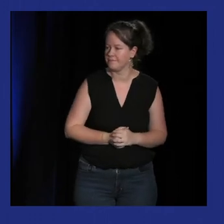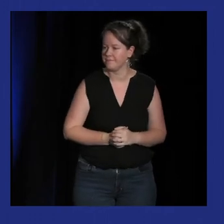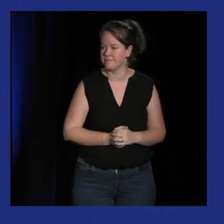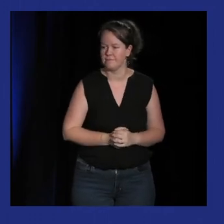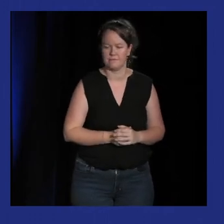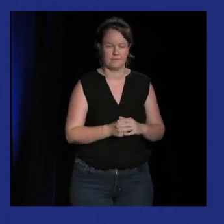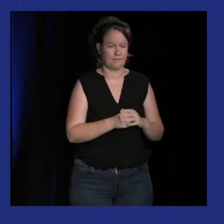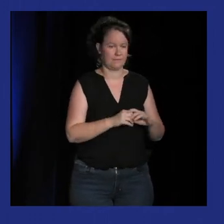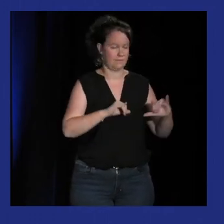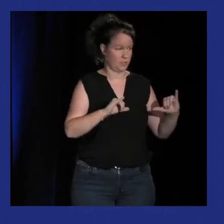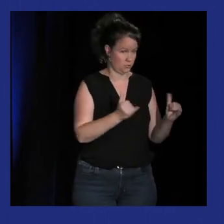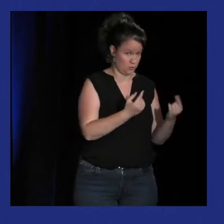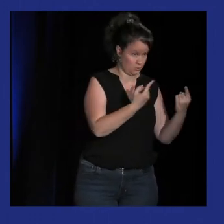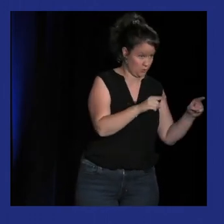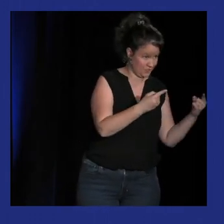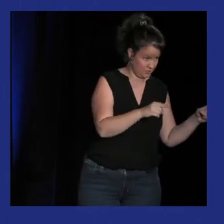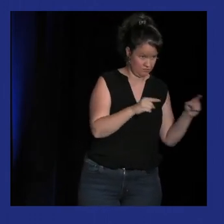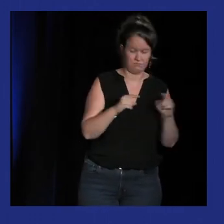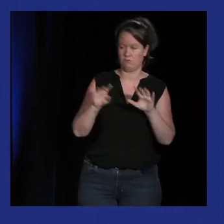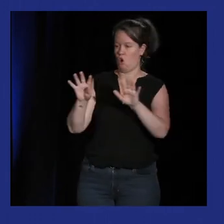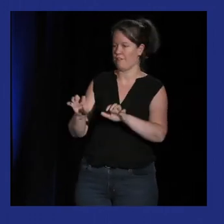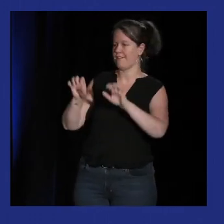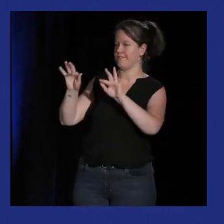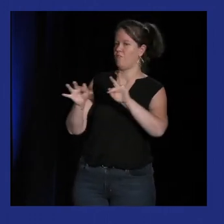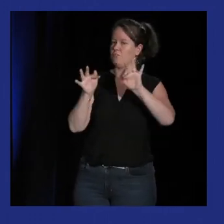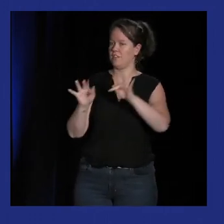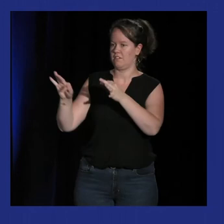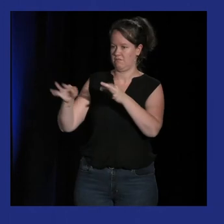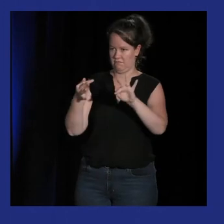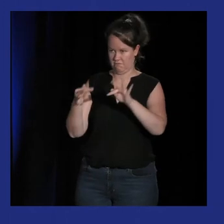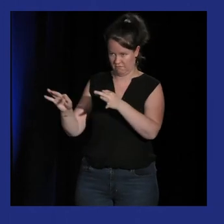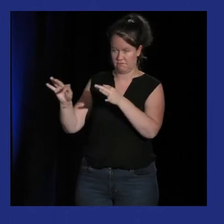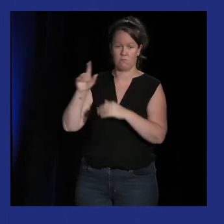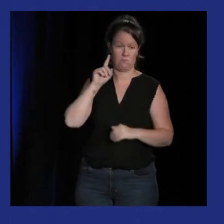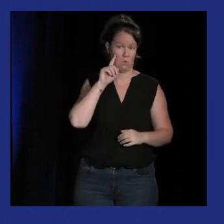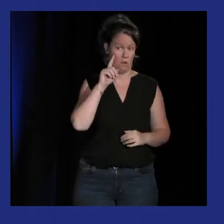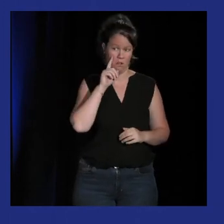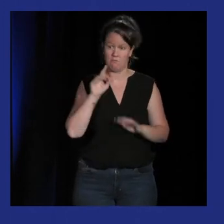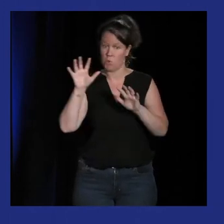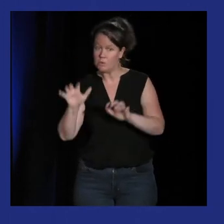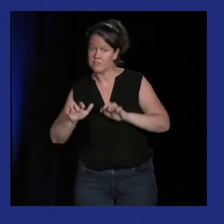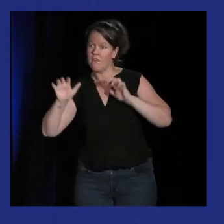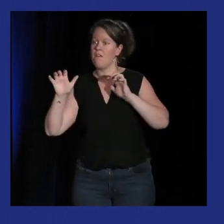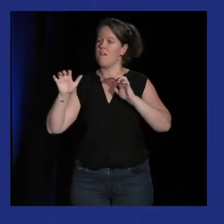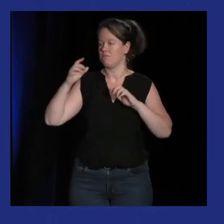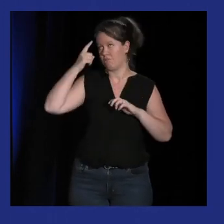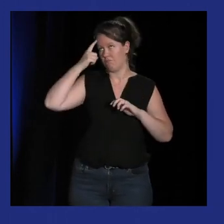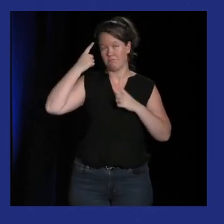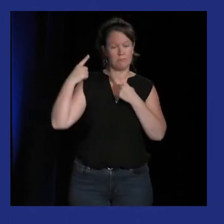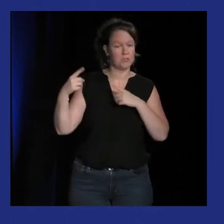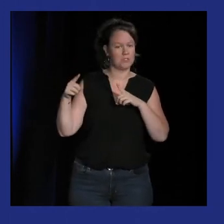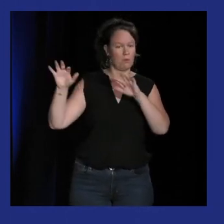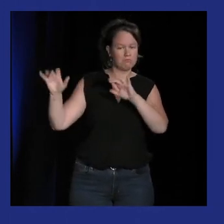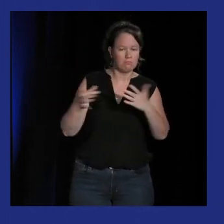de jeu à l'orchestre symphonique parce que c'est vrai quand on parle de concert de musique de jeu on a naturellement tendance à penser à l'orchestre